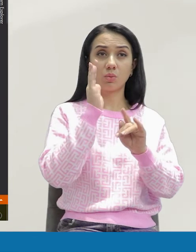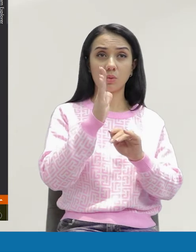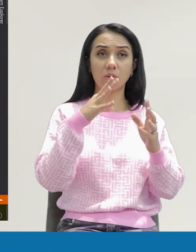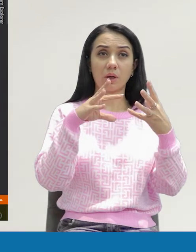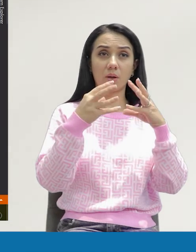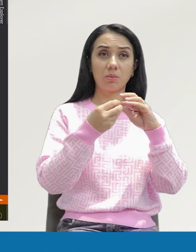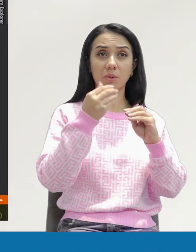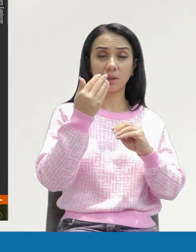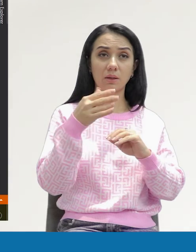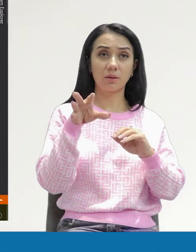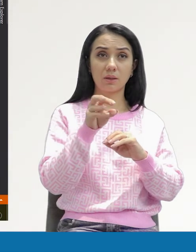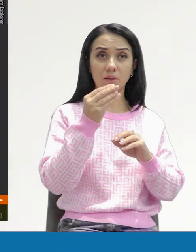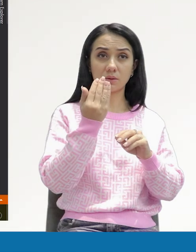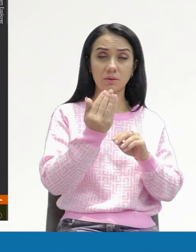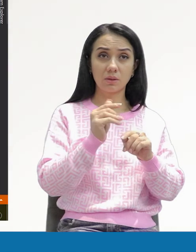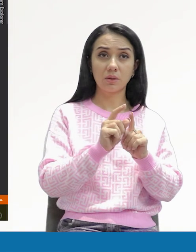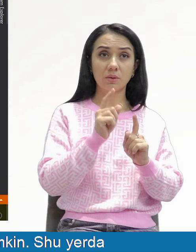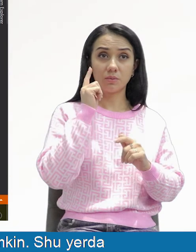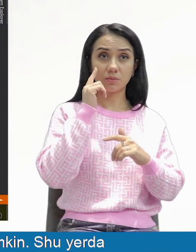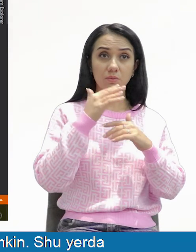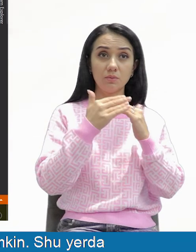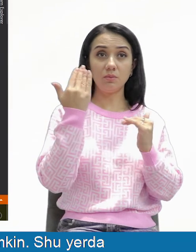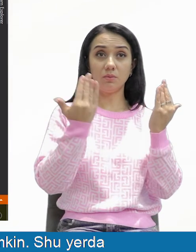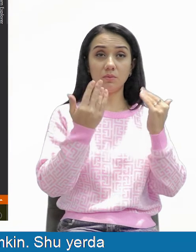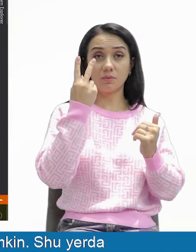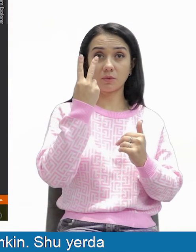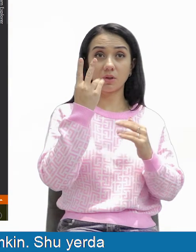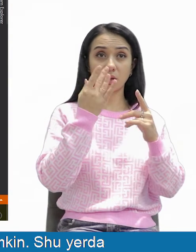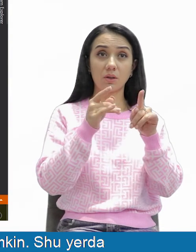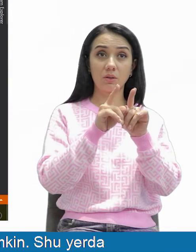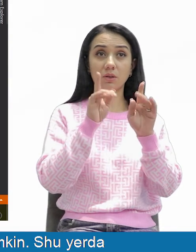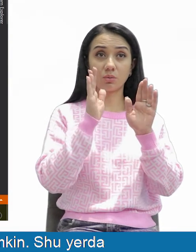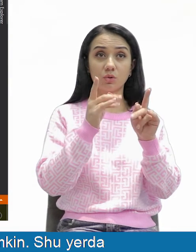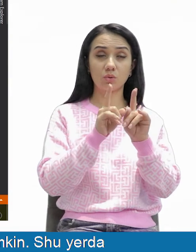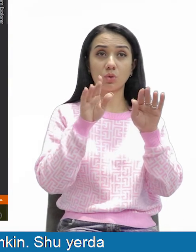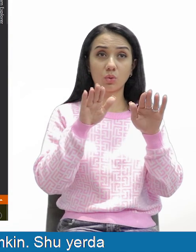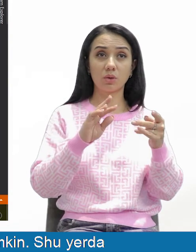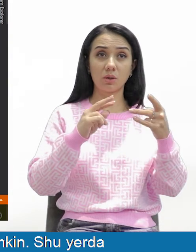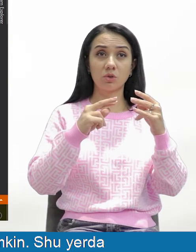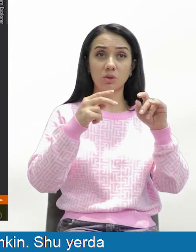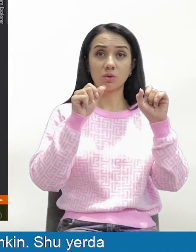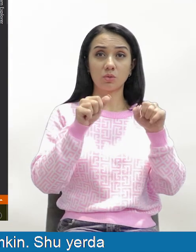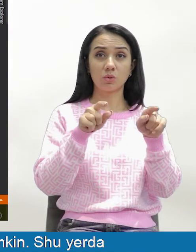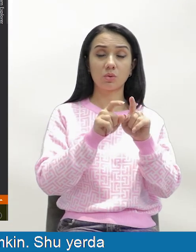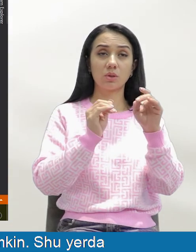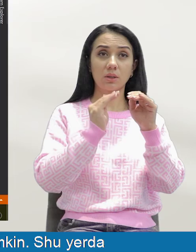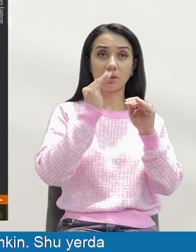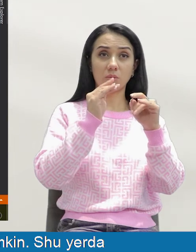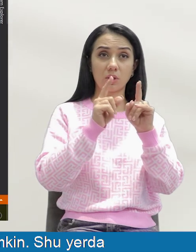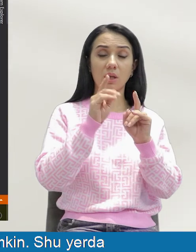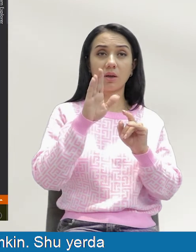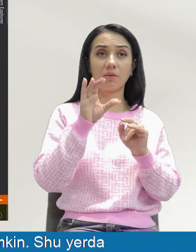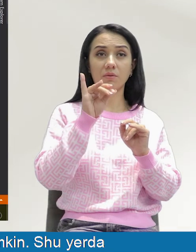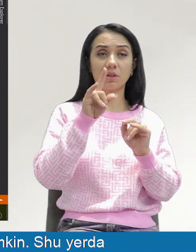hamma narsa. Tushunarli. Agar ikkita qiladigan bo'lsak, shundan o'rnini almashtirishimiz mumkin. Xuddi tepadagi